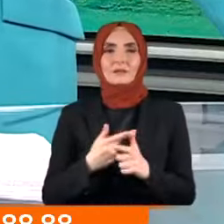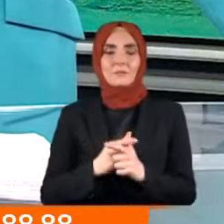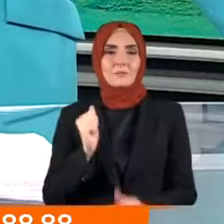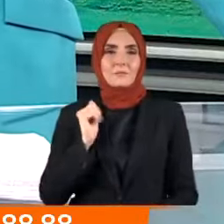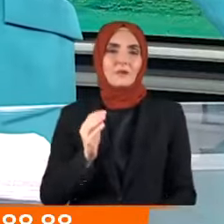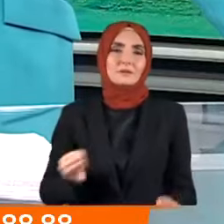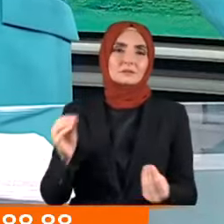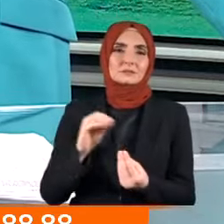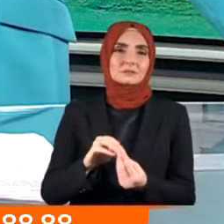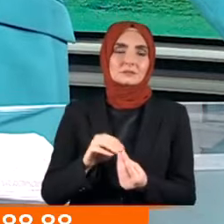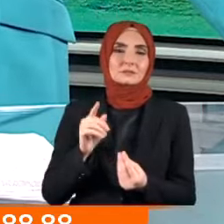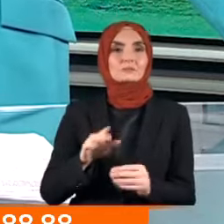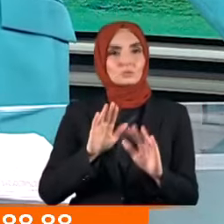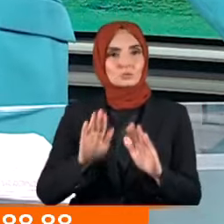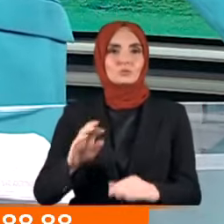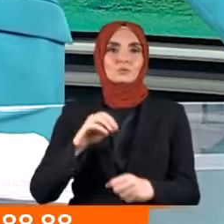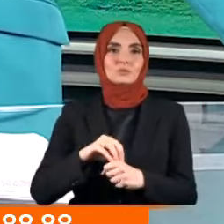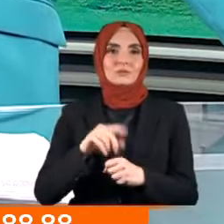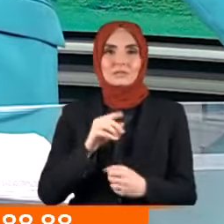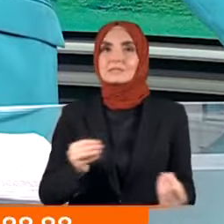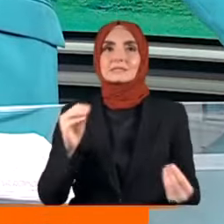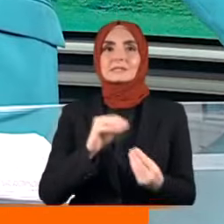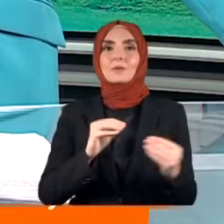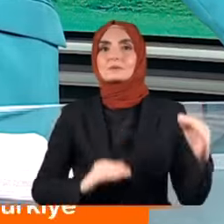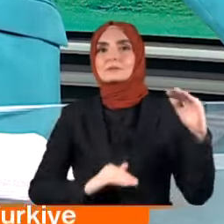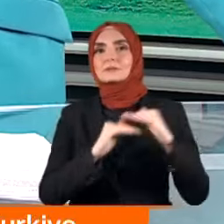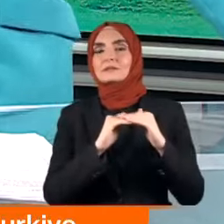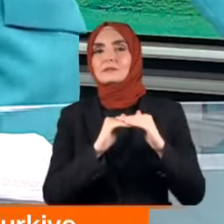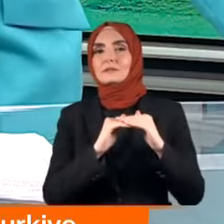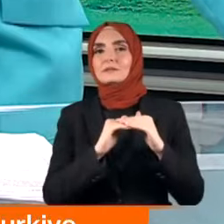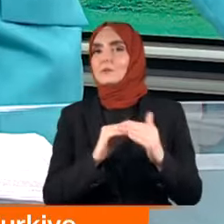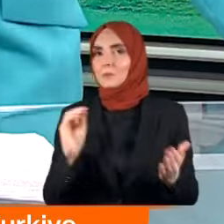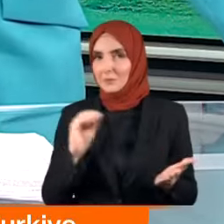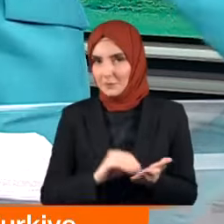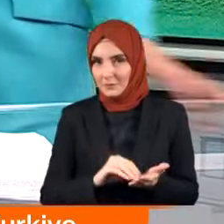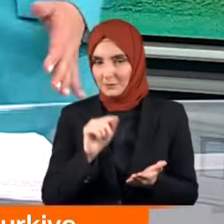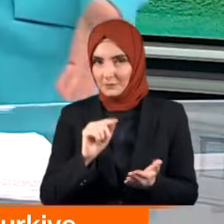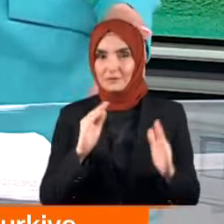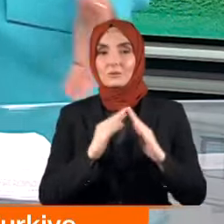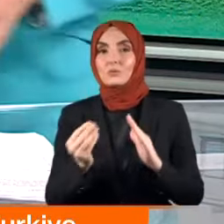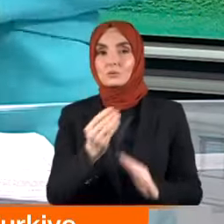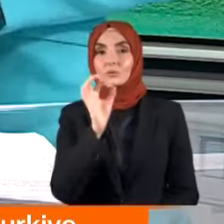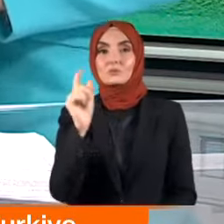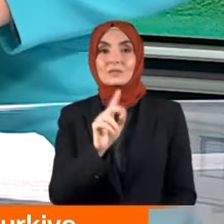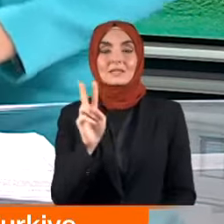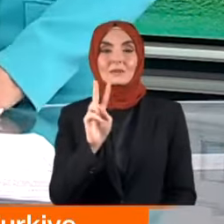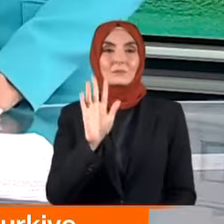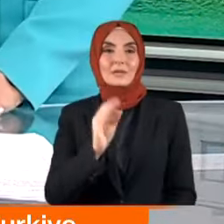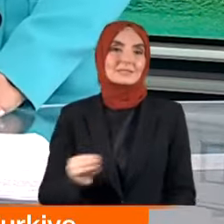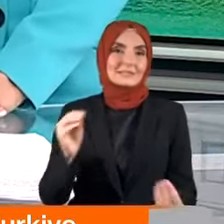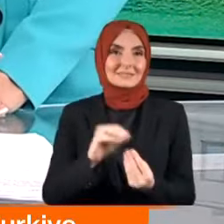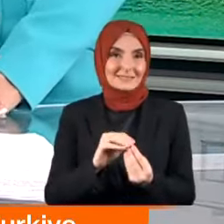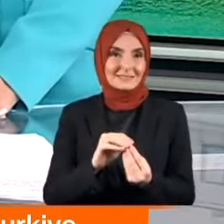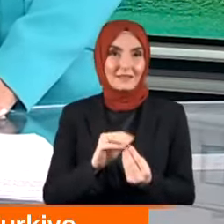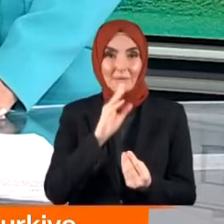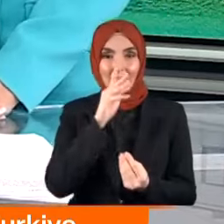Kiralardaki fahiş artışı durdurmak için getirilmişti zam sınırı. Konutlara %25'in üstüne zam yapılması yasaklanmıştı bu düzenlemeyle. Daha